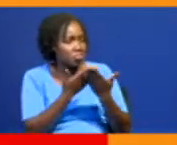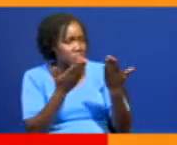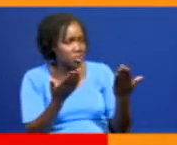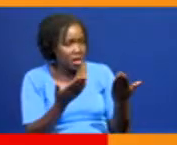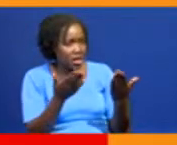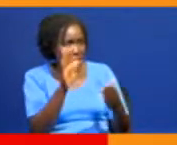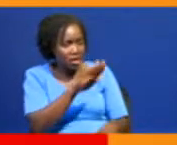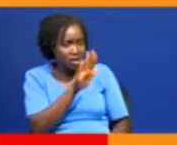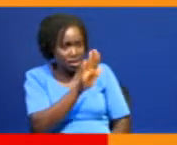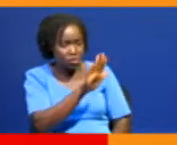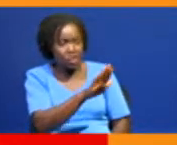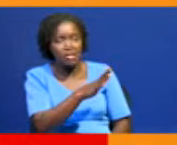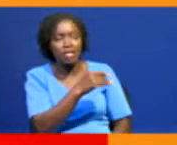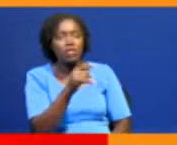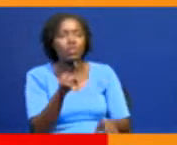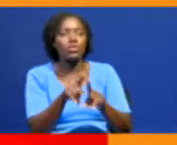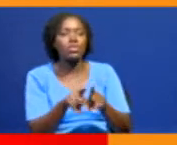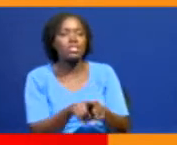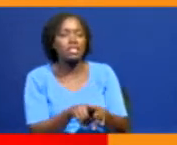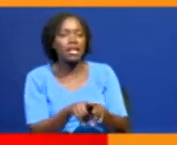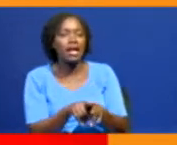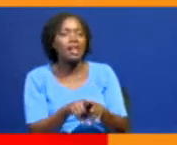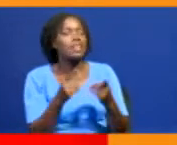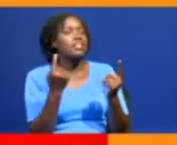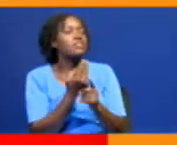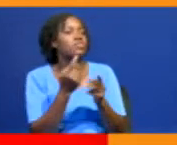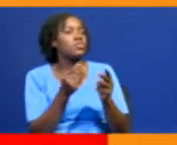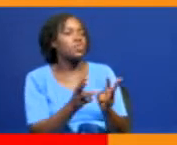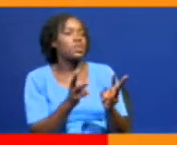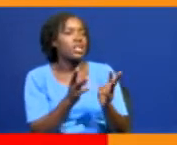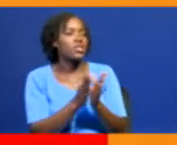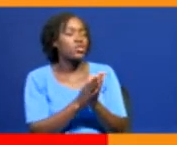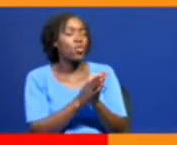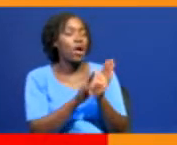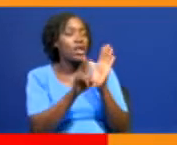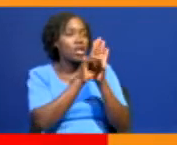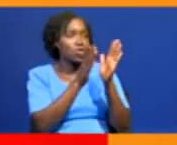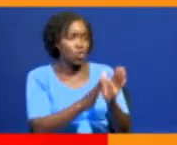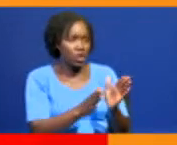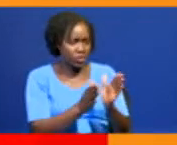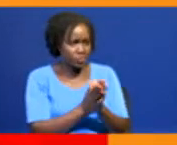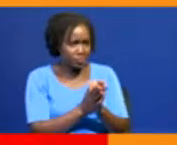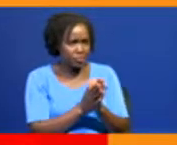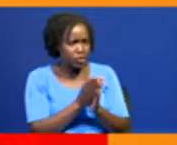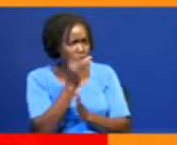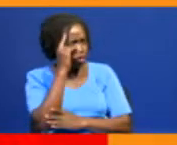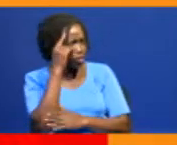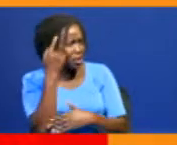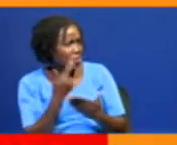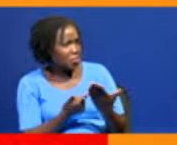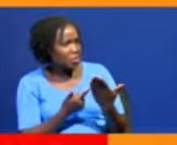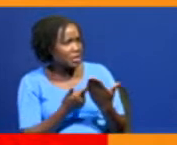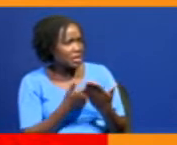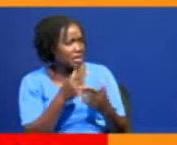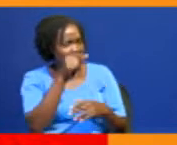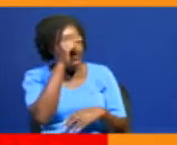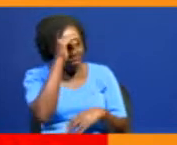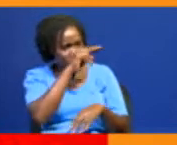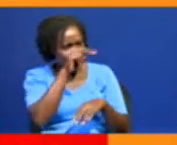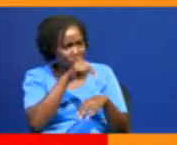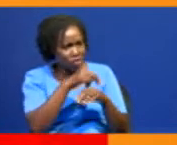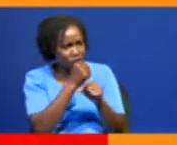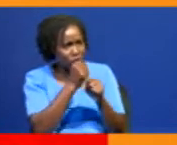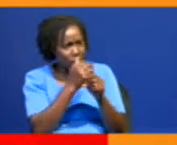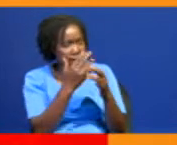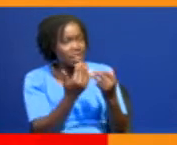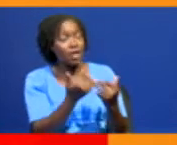eneo lako na pia katika njia moja ama nyingine mtunga sheria. Je, unadhani ni mambo yapi ambayo serikali kuu imefanya kufikia sasa